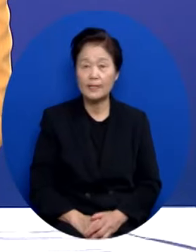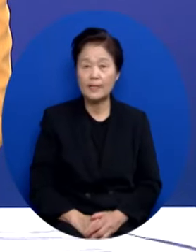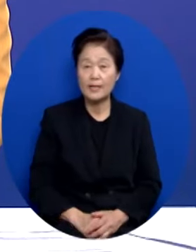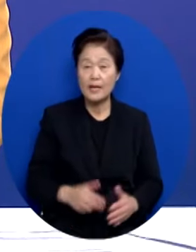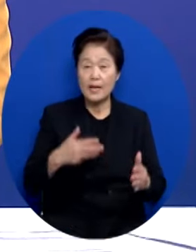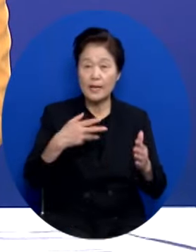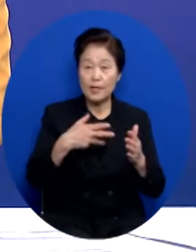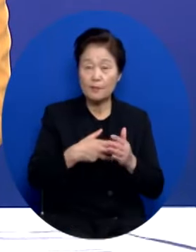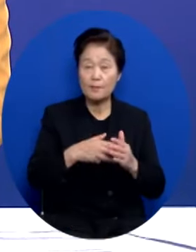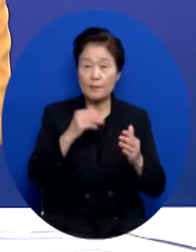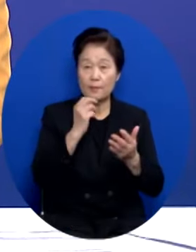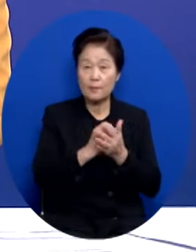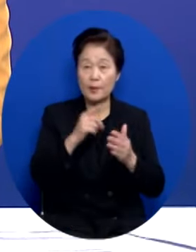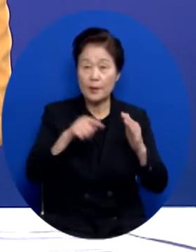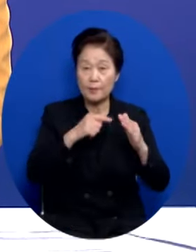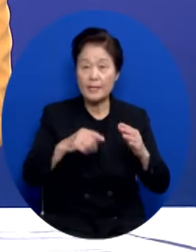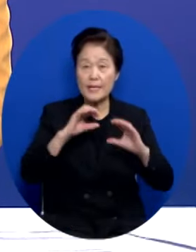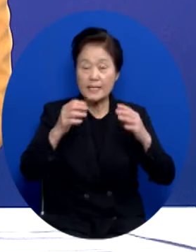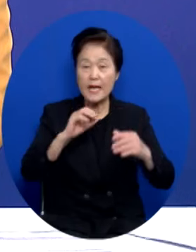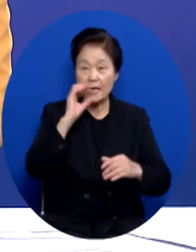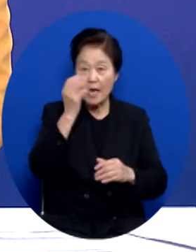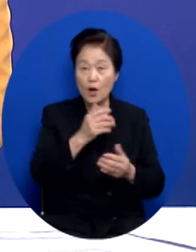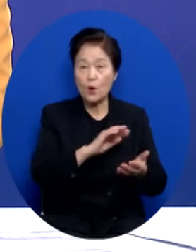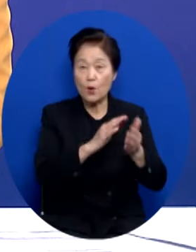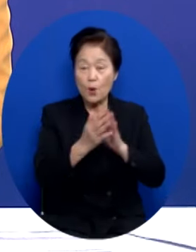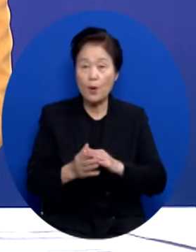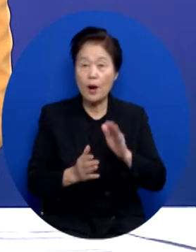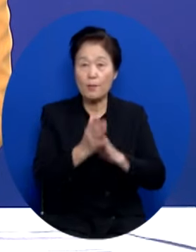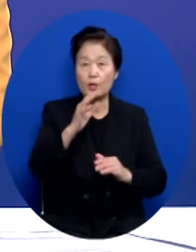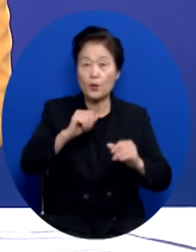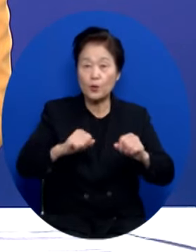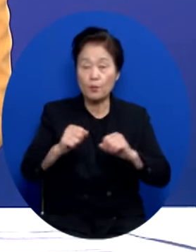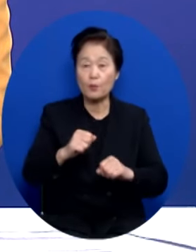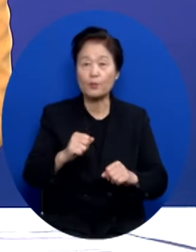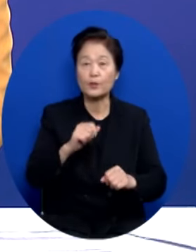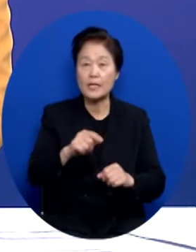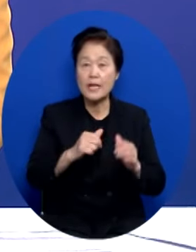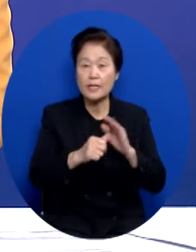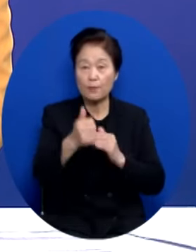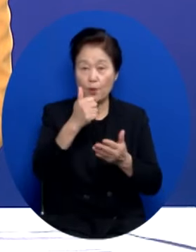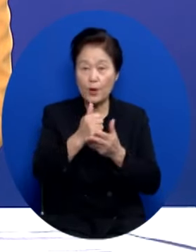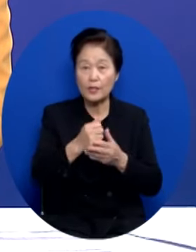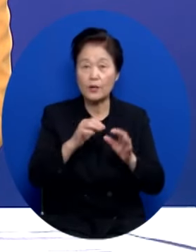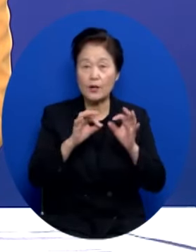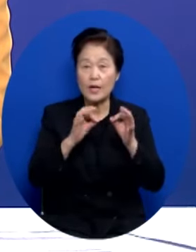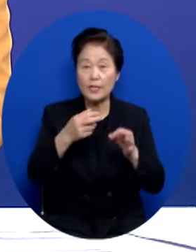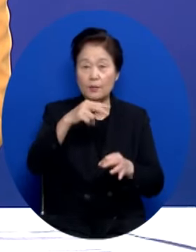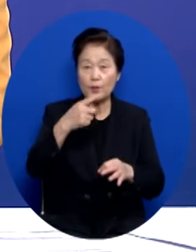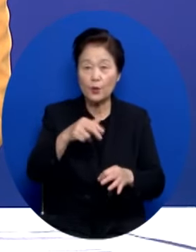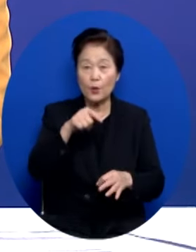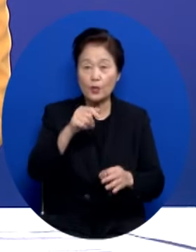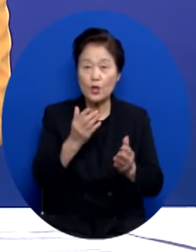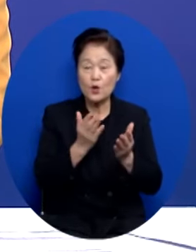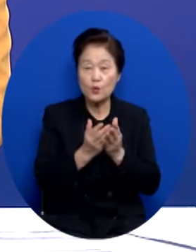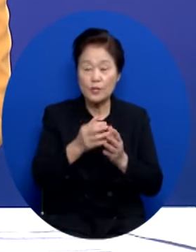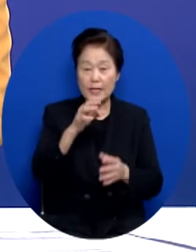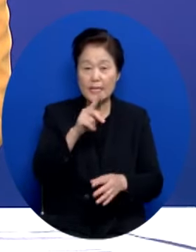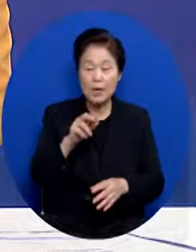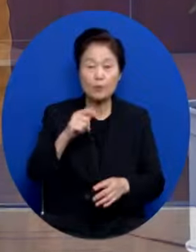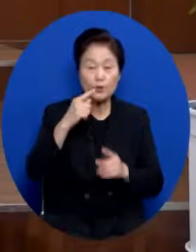재단법인 세계성시화운동본부는 전북성시화운동본부 제6대 대표회장으로 김도경 군산 양문교회 목사를